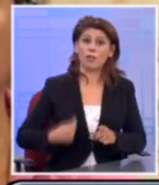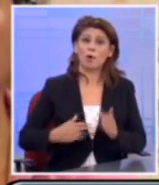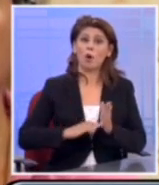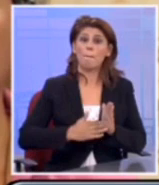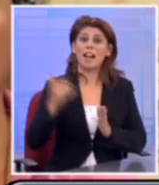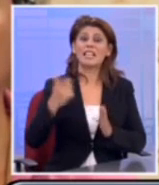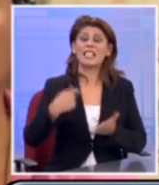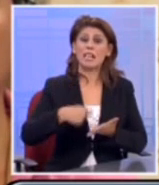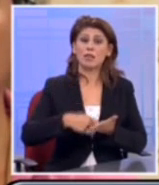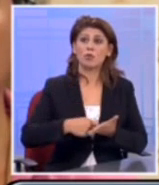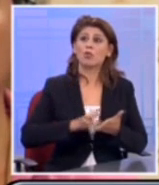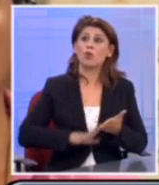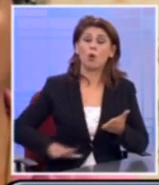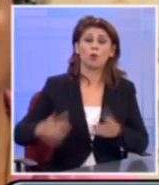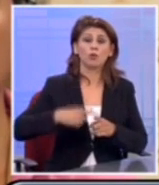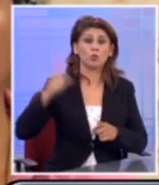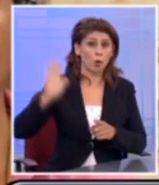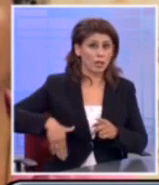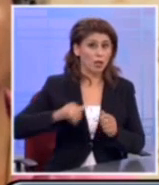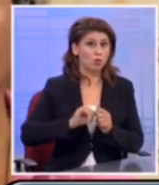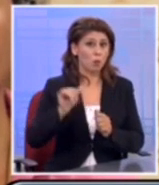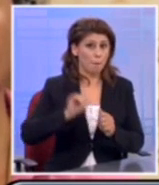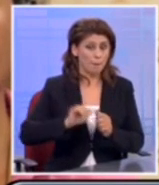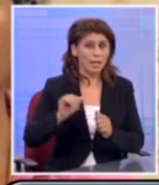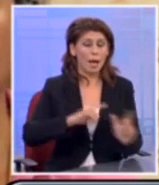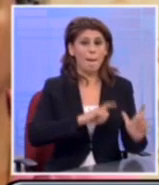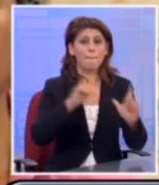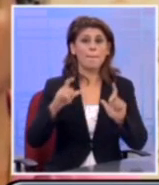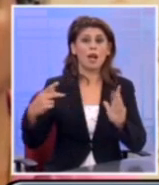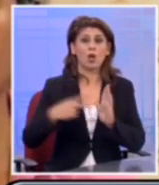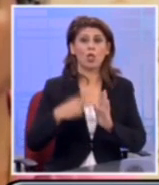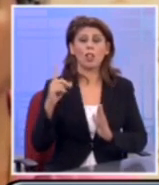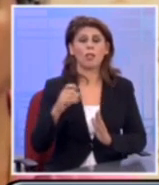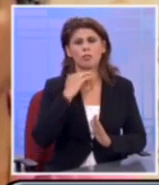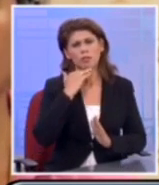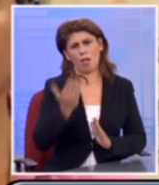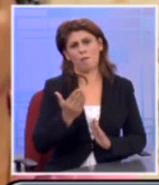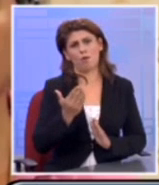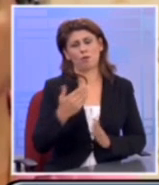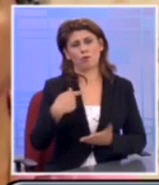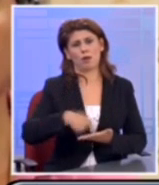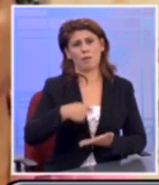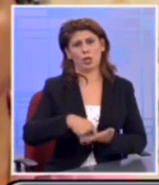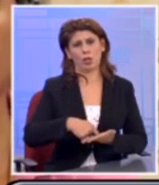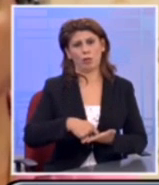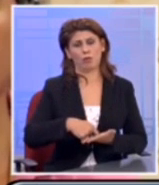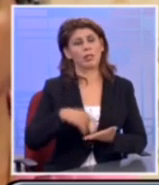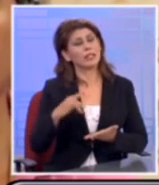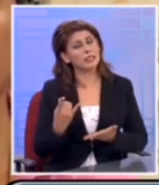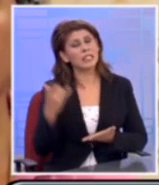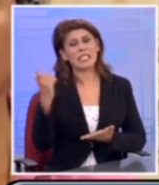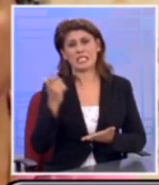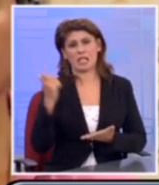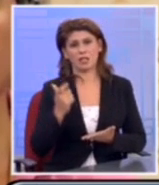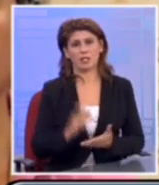οι συνταξιούχοι στην Ελλάδα στο τέλος του μηνός Μαΐου 2010 δεν θα μπορούσαν να πάρουν τον μισθό τους ή την σύνταξή